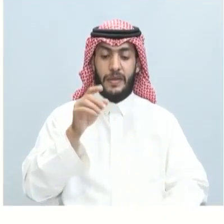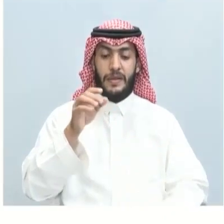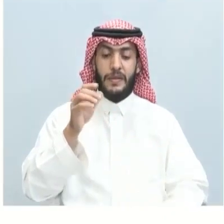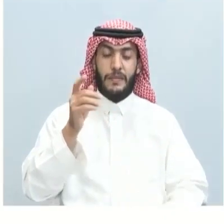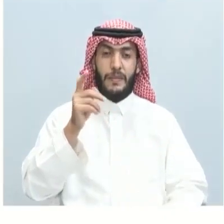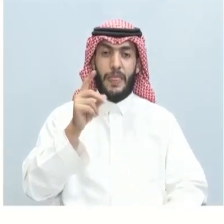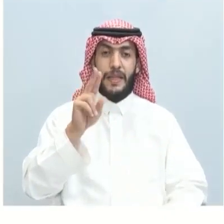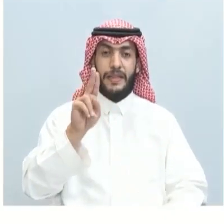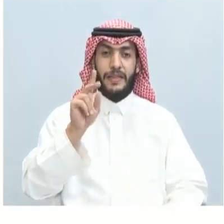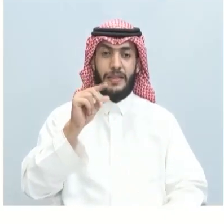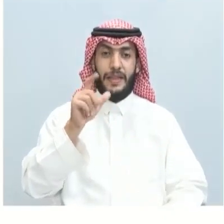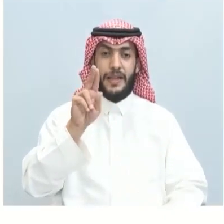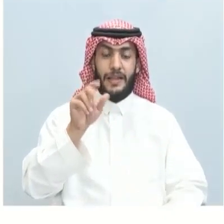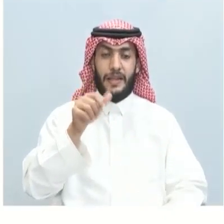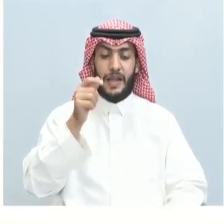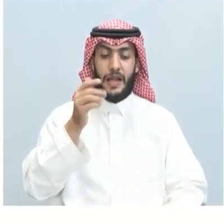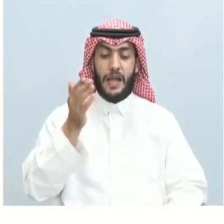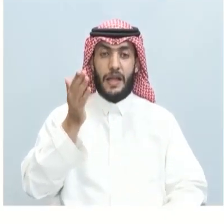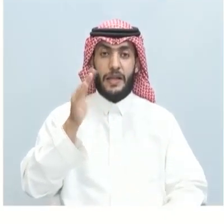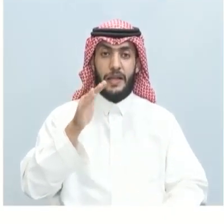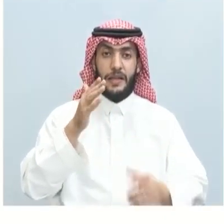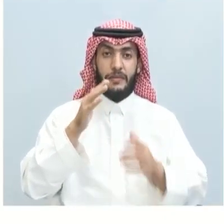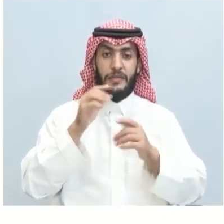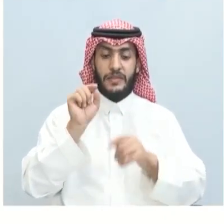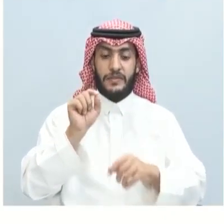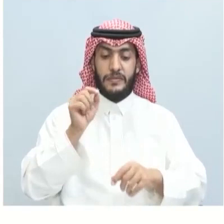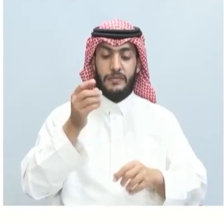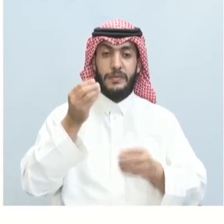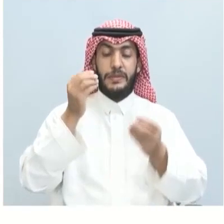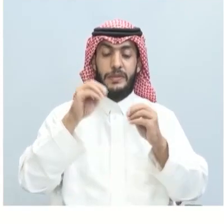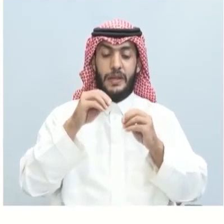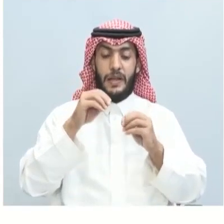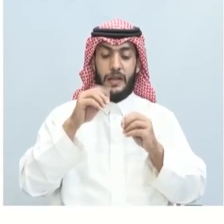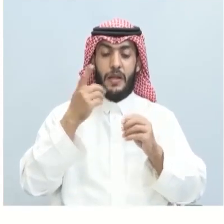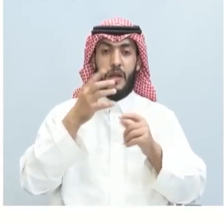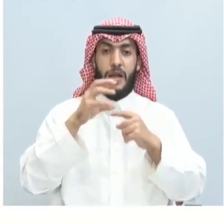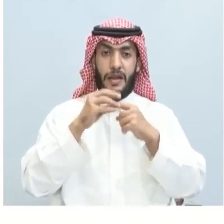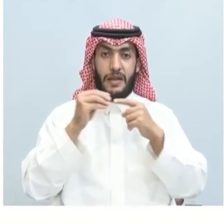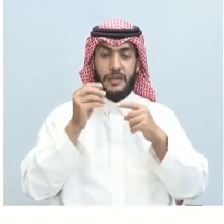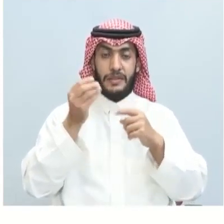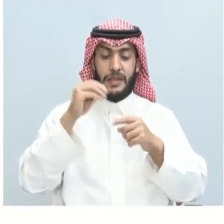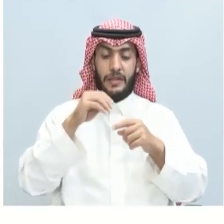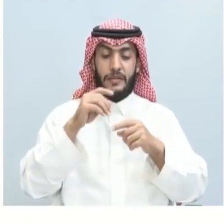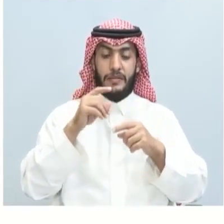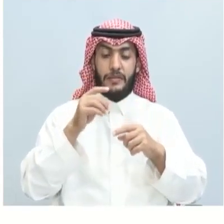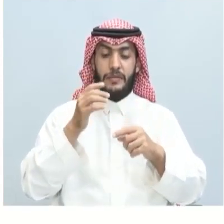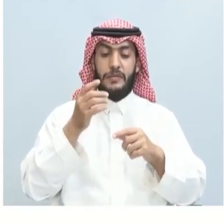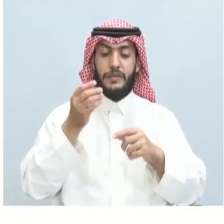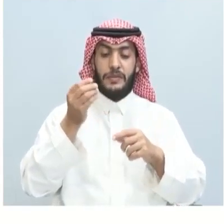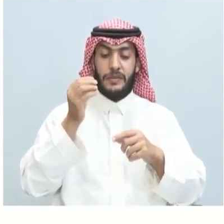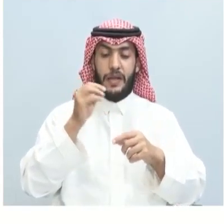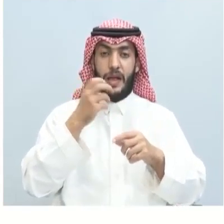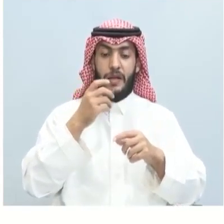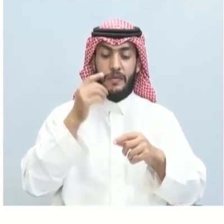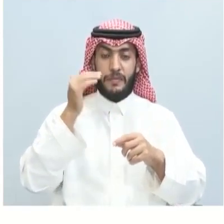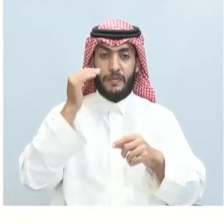لانه موجب فاكبر من الصفر الان ايضا زياده ونقصان زياده درجه الحراره